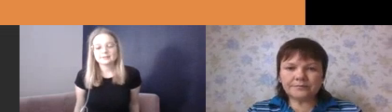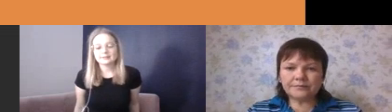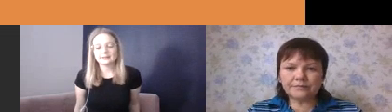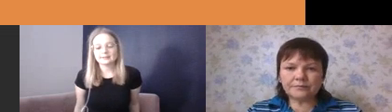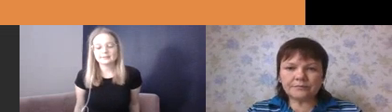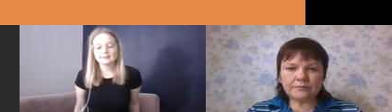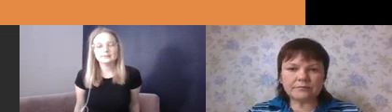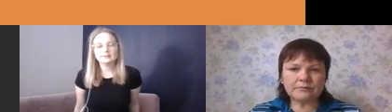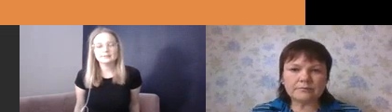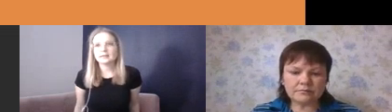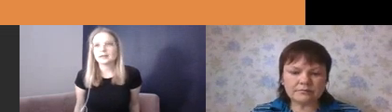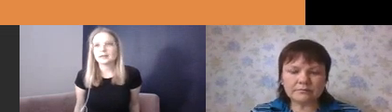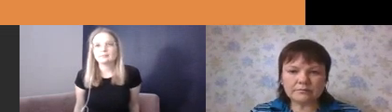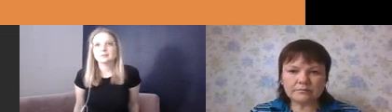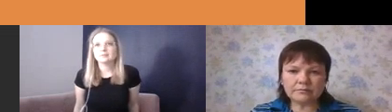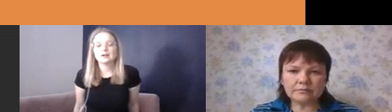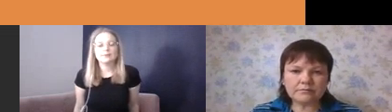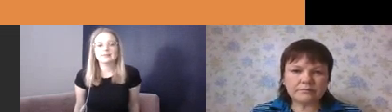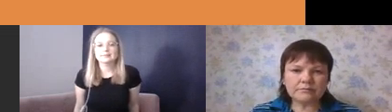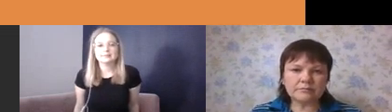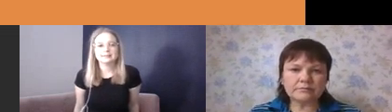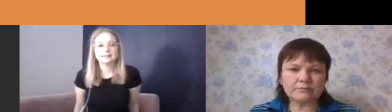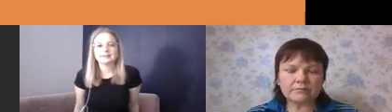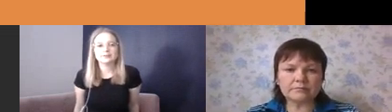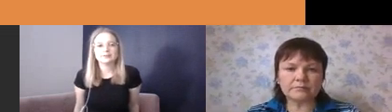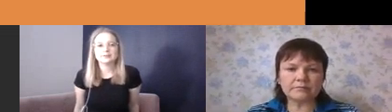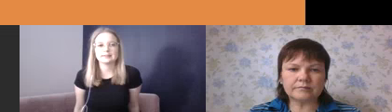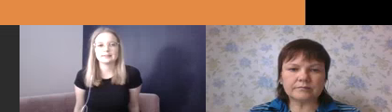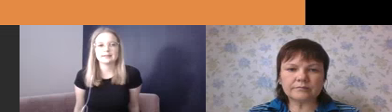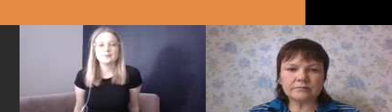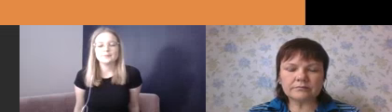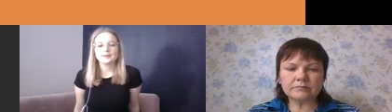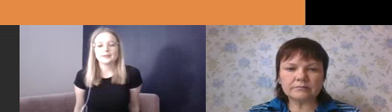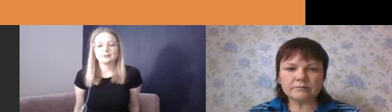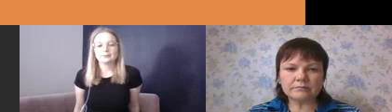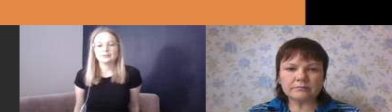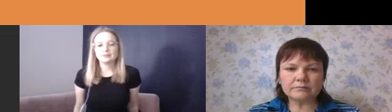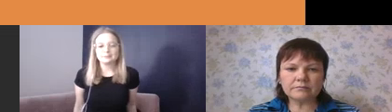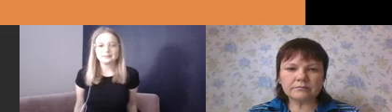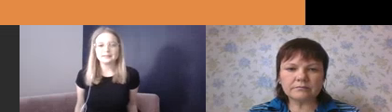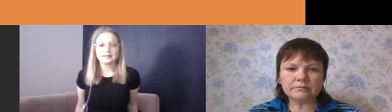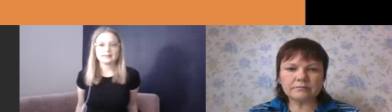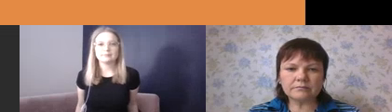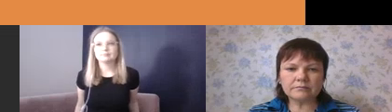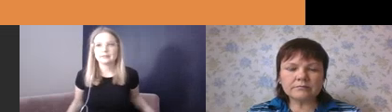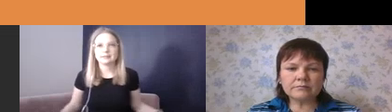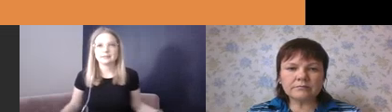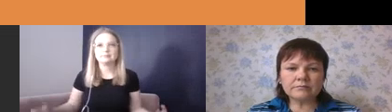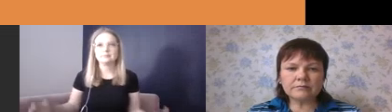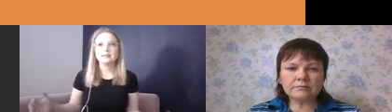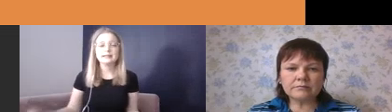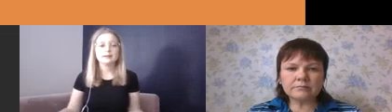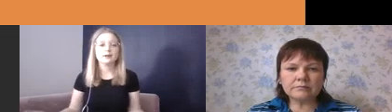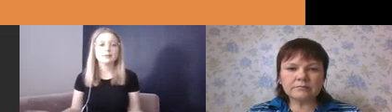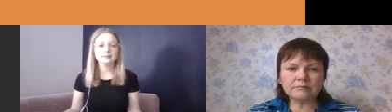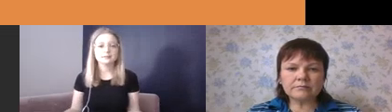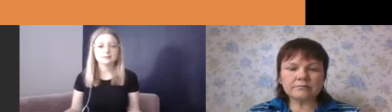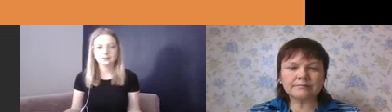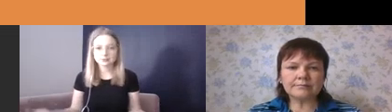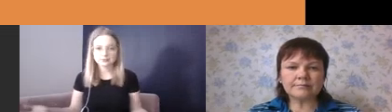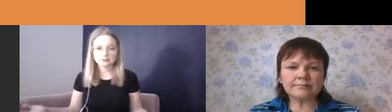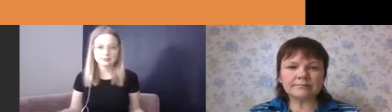Ja täpselt, et siin on väga palju näited ka sellega seoses, et kui mind huvitab mingi, ma ei tea,